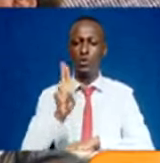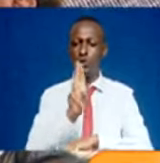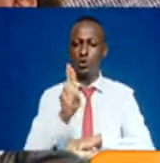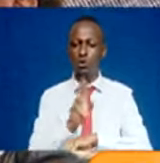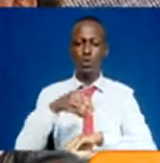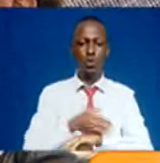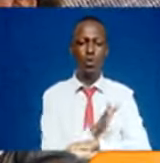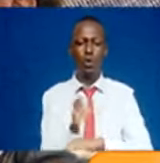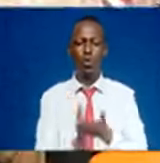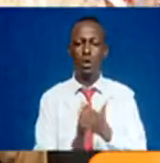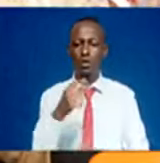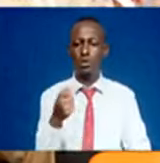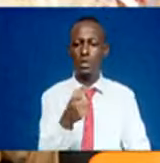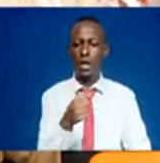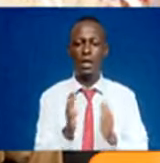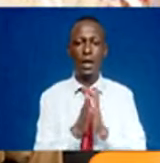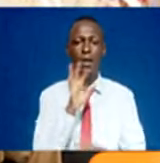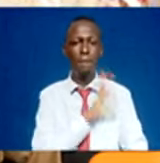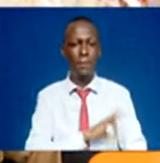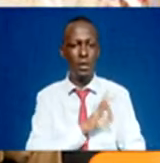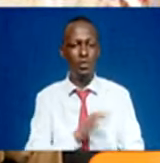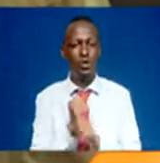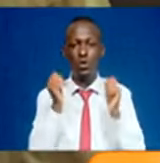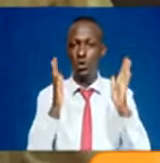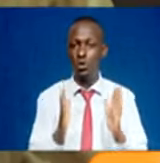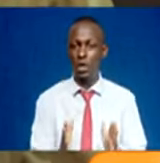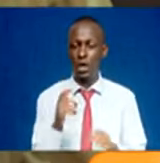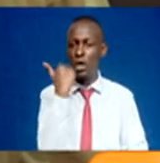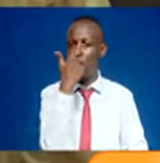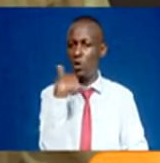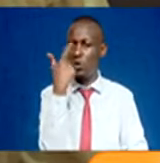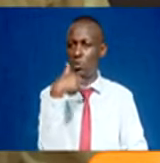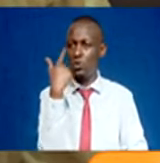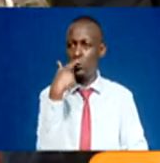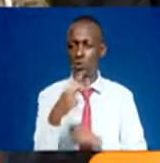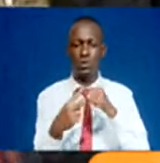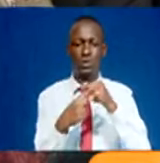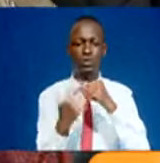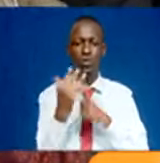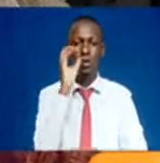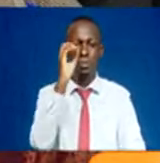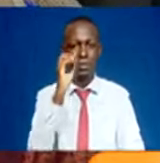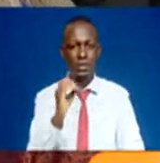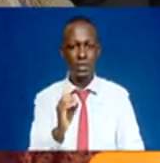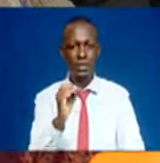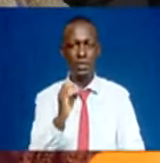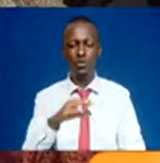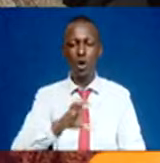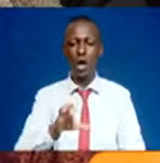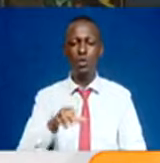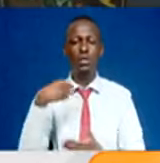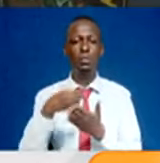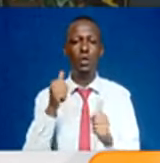kupitia mishahara na marupurupu ya wafanyakazi, ambayo ni 75% ya mapato ya kaunti